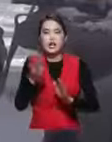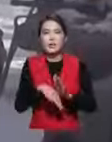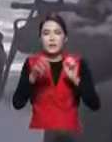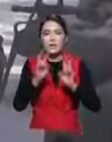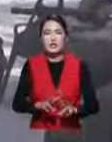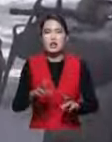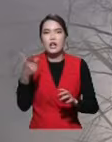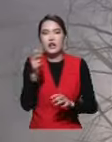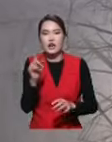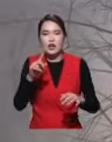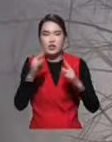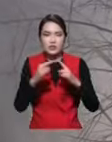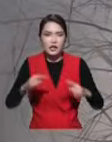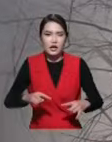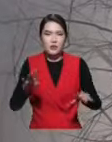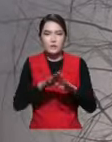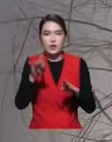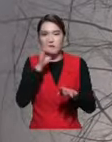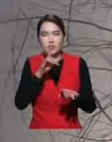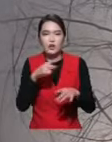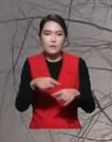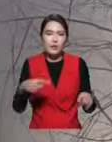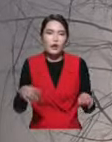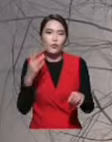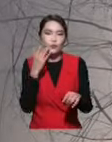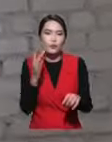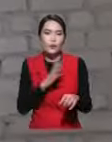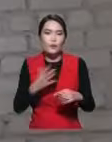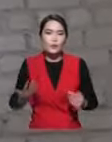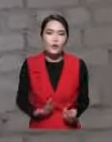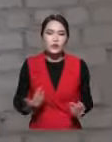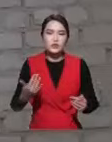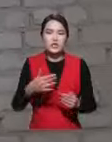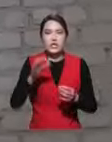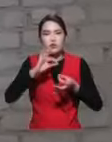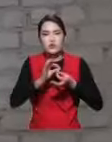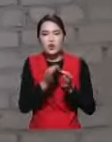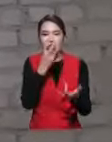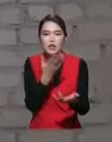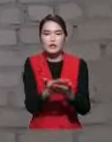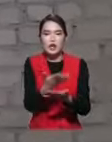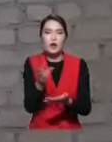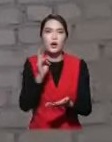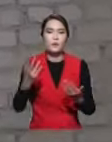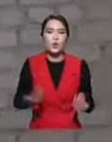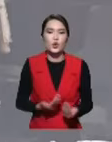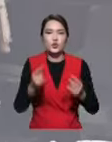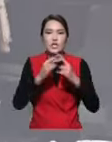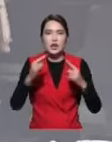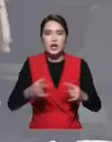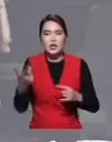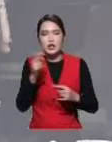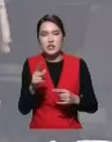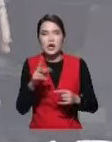эксплуатации емкостей таким топливом. Хотя в законе о газе и газоснабжении четко прописано, использовать баллоны с пропаном в зданиях высотой